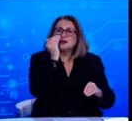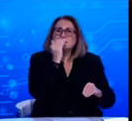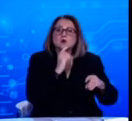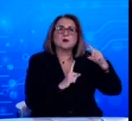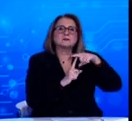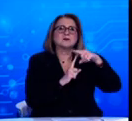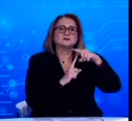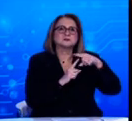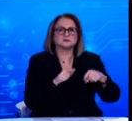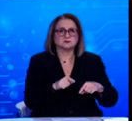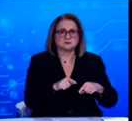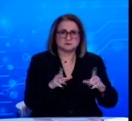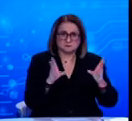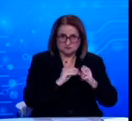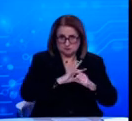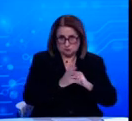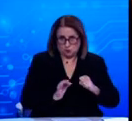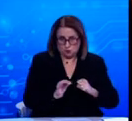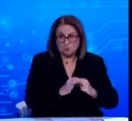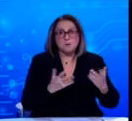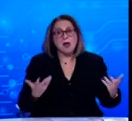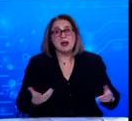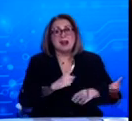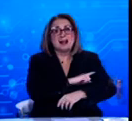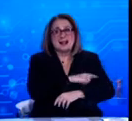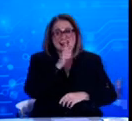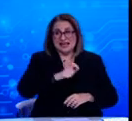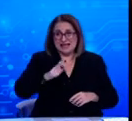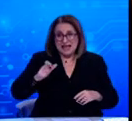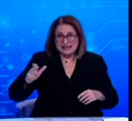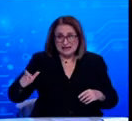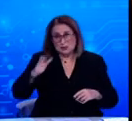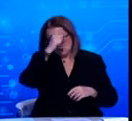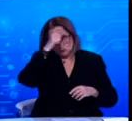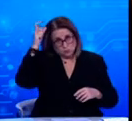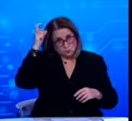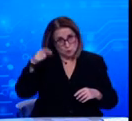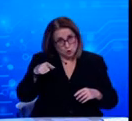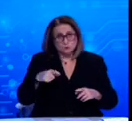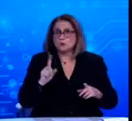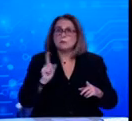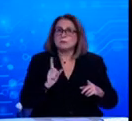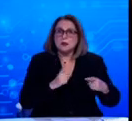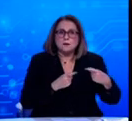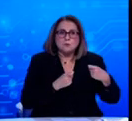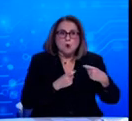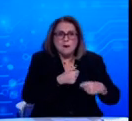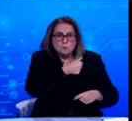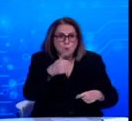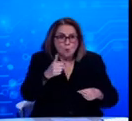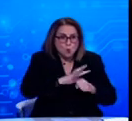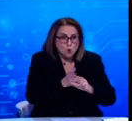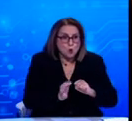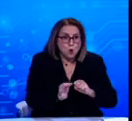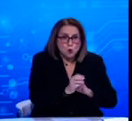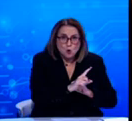όμως ότι οι γιατροί και το νοσηλευτικό μας προσωπικό δεν δίνουν τη μάχη μόνο με τον κορονοϊό, αλλά και με όλες τις άλλες αρρώστιες